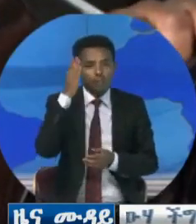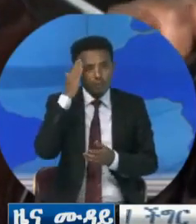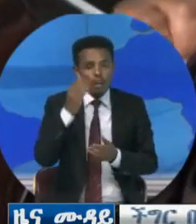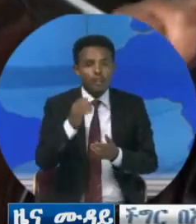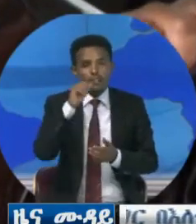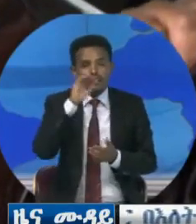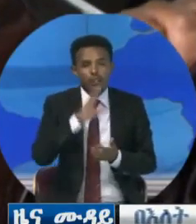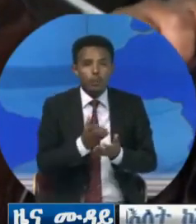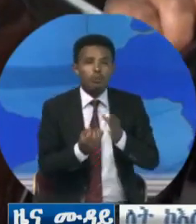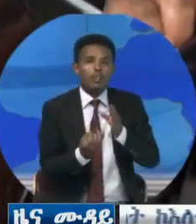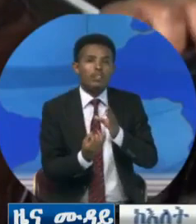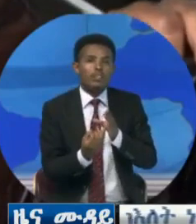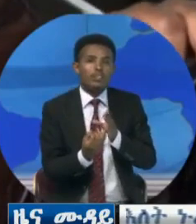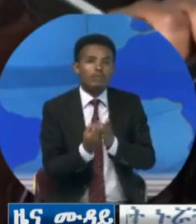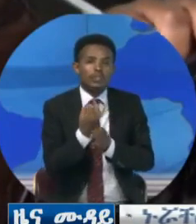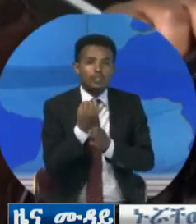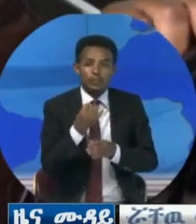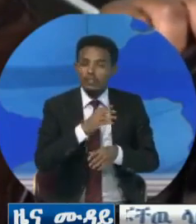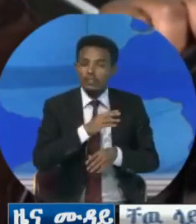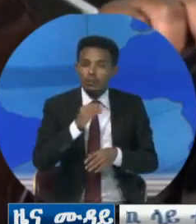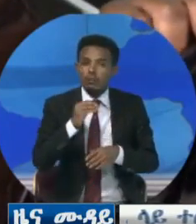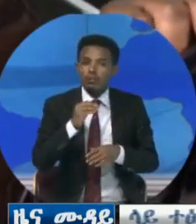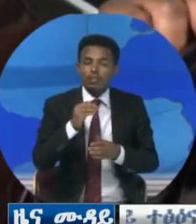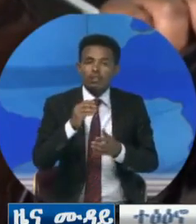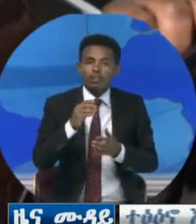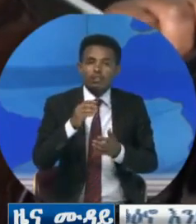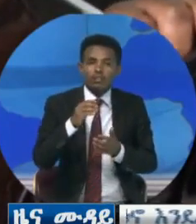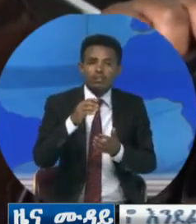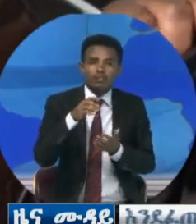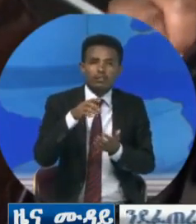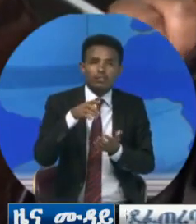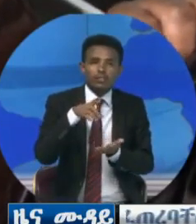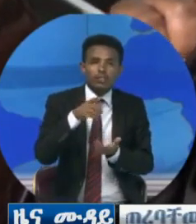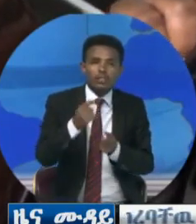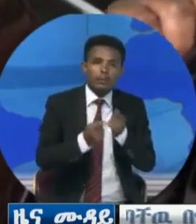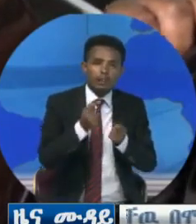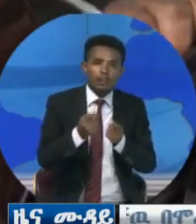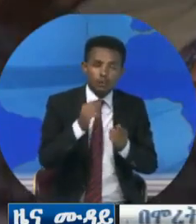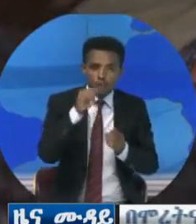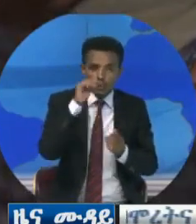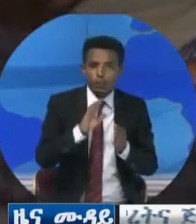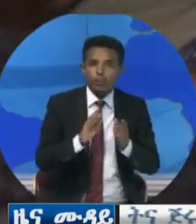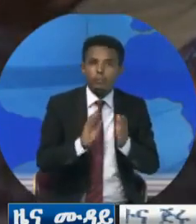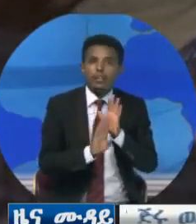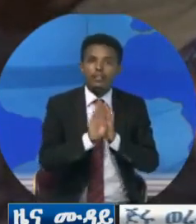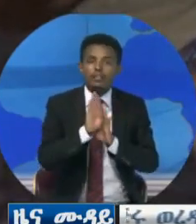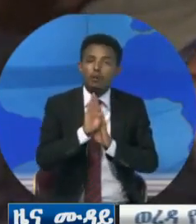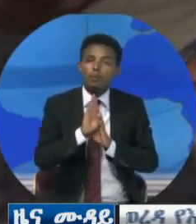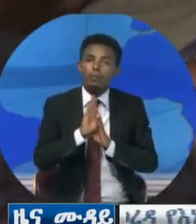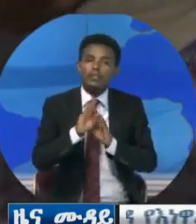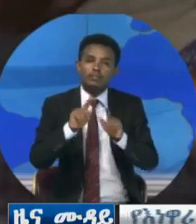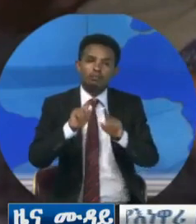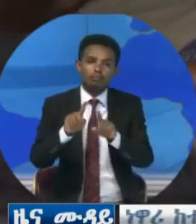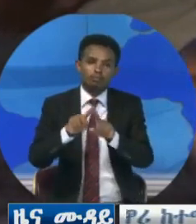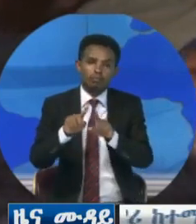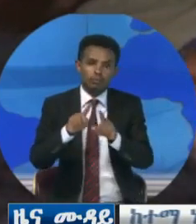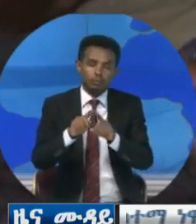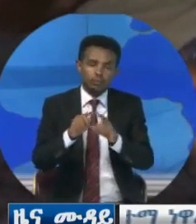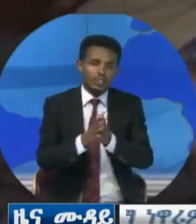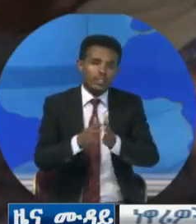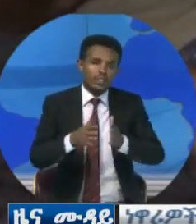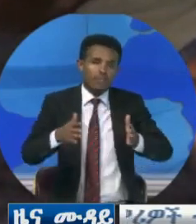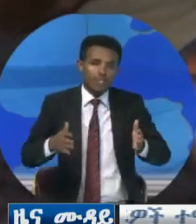ሪሶርስ ነው፣ ኢንቨስትመንት ነው፣ ገበያ ነው። አገር የሚያድገው በሰው ነው። ከተማችን ኢሚዲየትሊ እየተለጠጠች